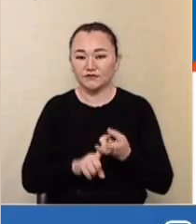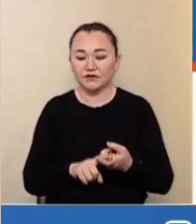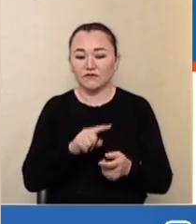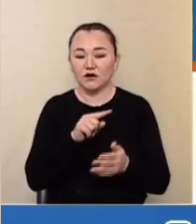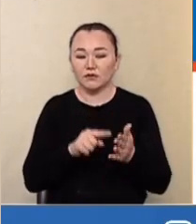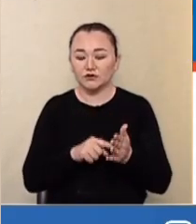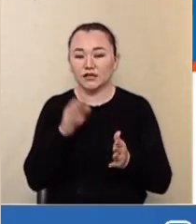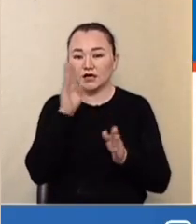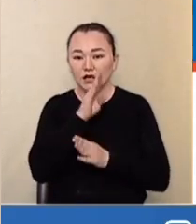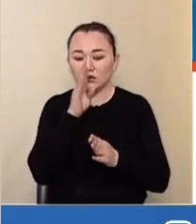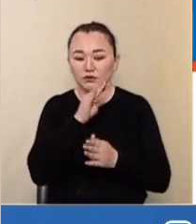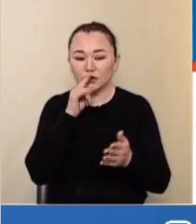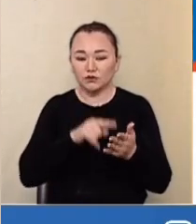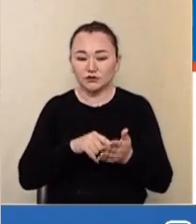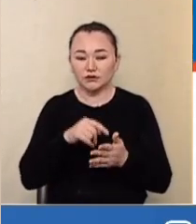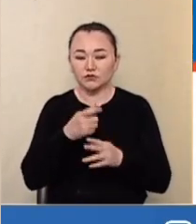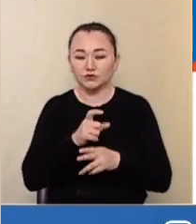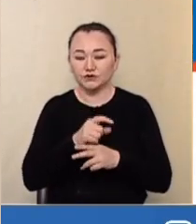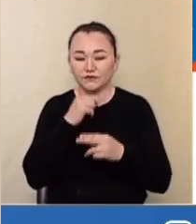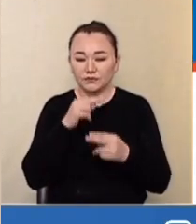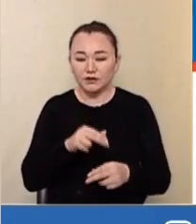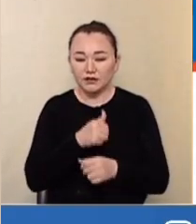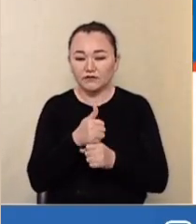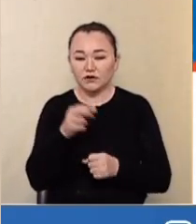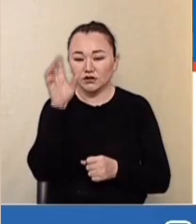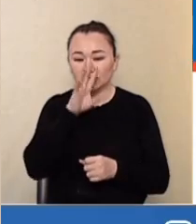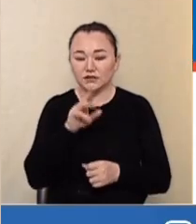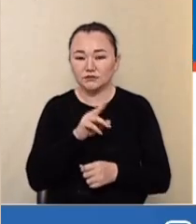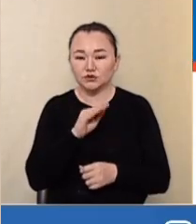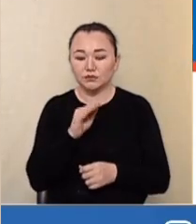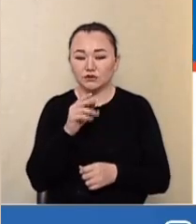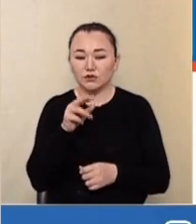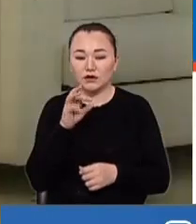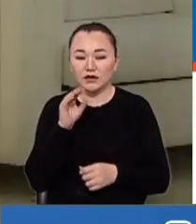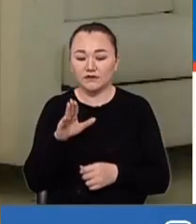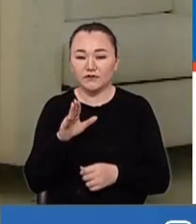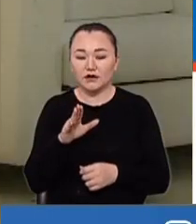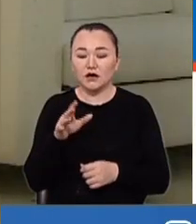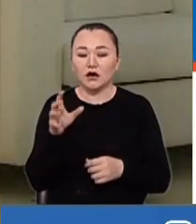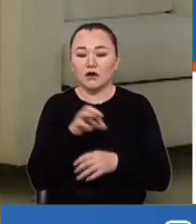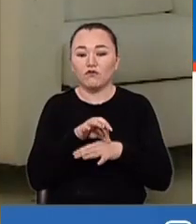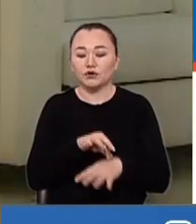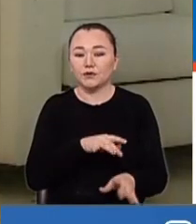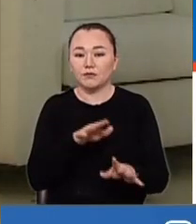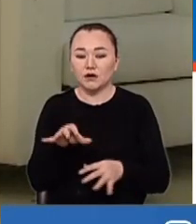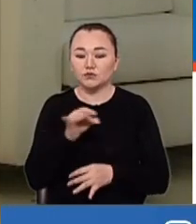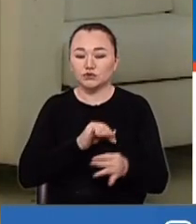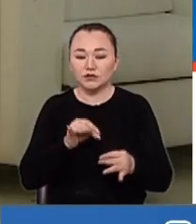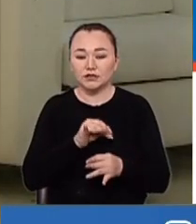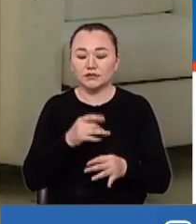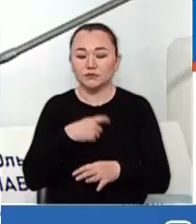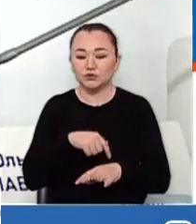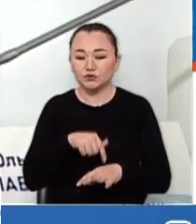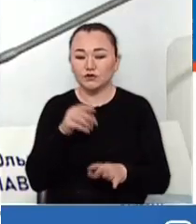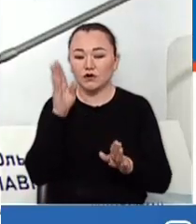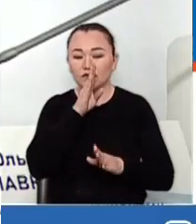вопросы экологии находятся под бдительным вниманием главы государства Касым-Жомарта Кемелевича Токаева. В ходе мероприятия обсудили состояние